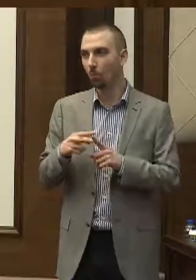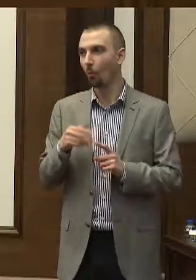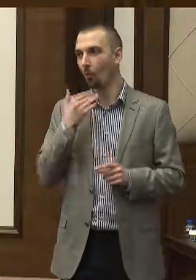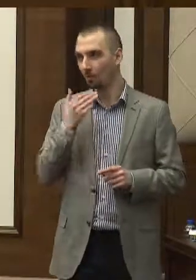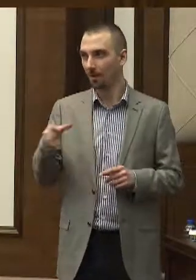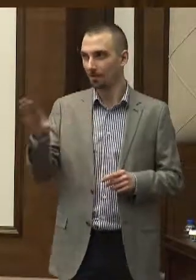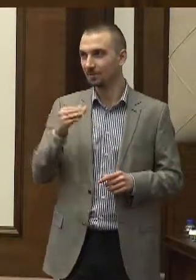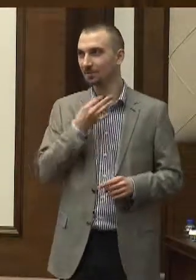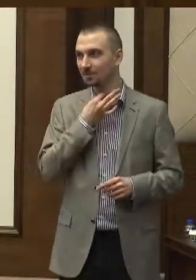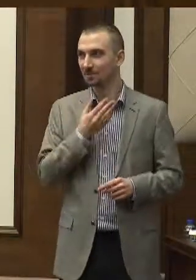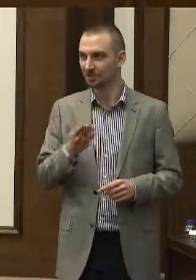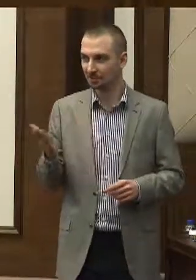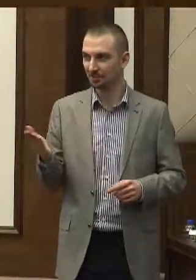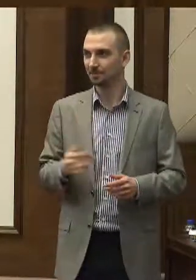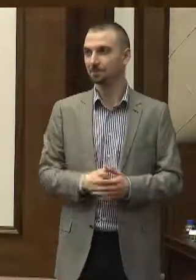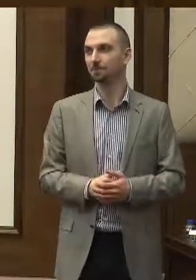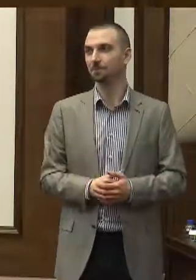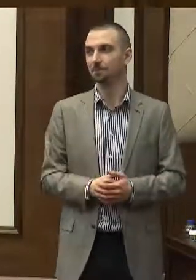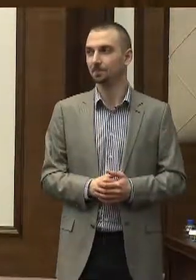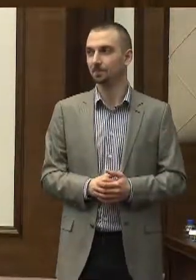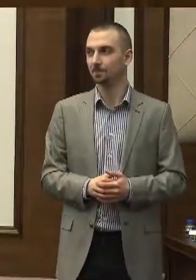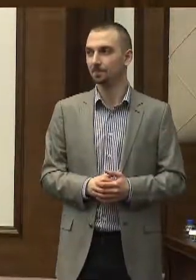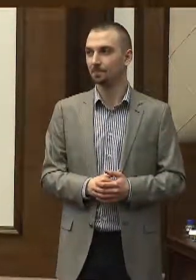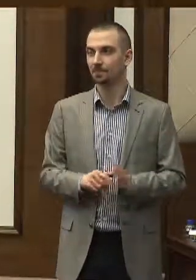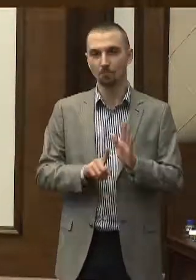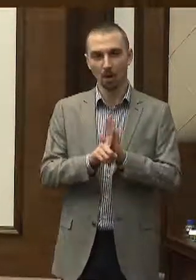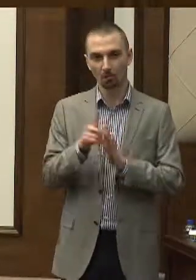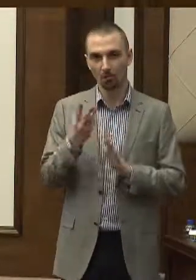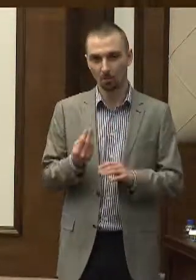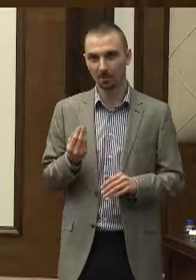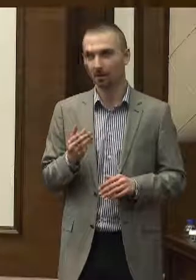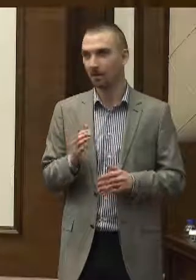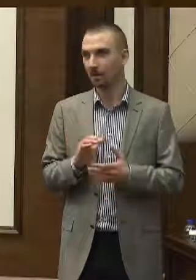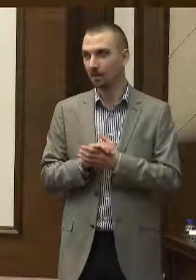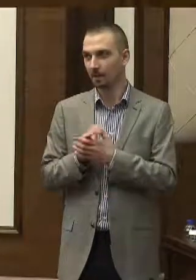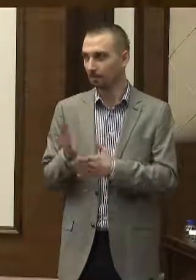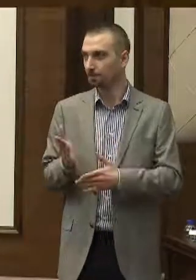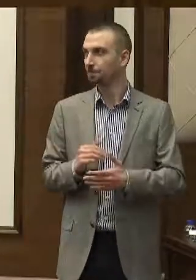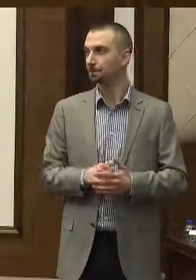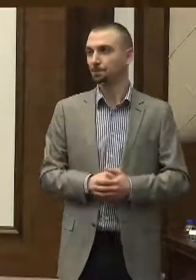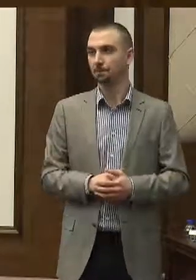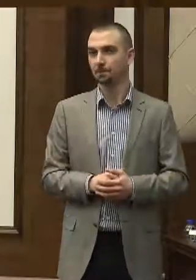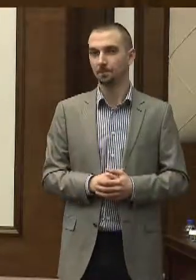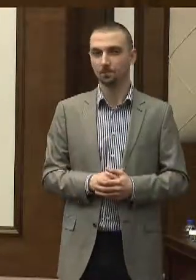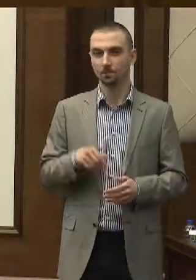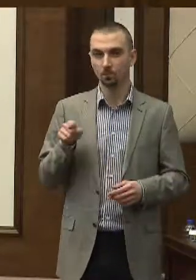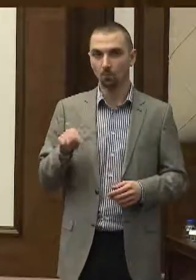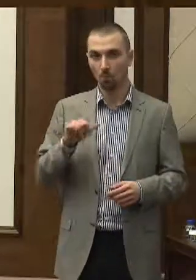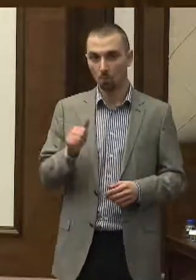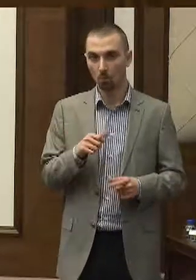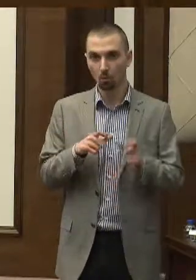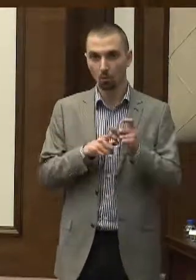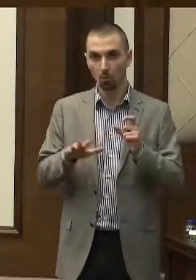Sizlere çok teşekkür ediyorum. Başarılarınızı diliyorum. Bu önemli